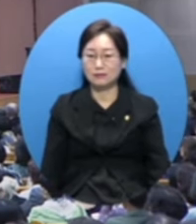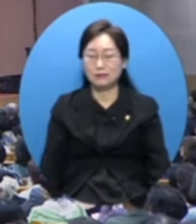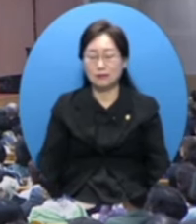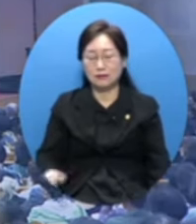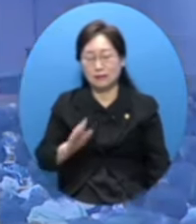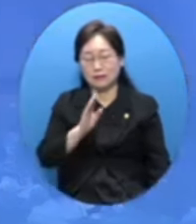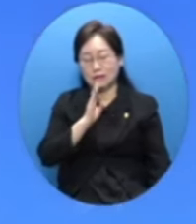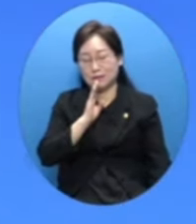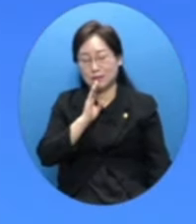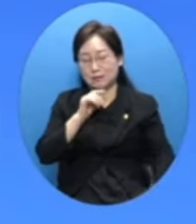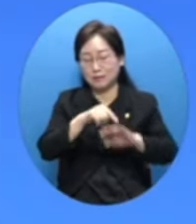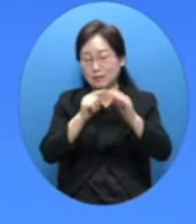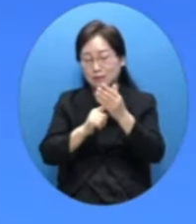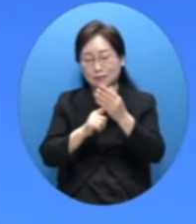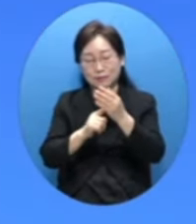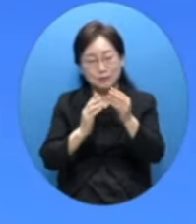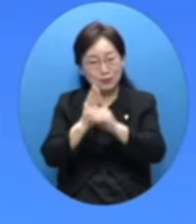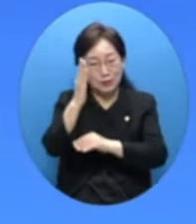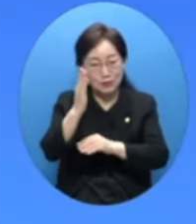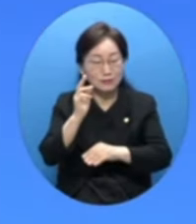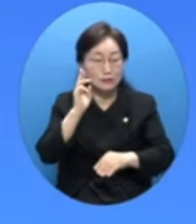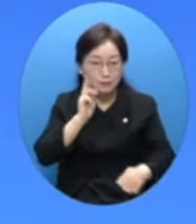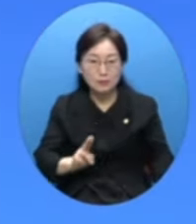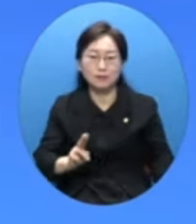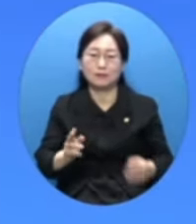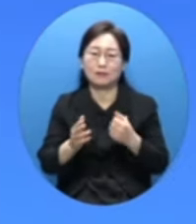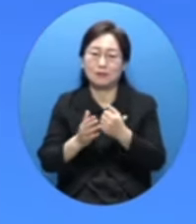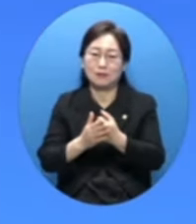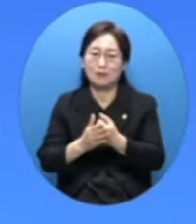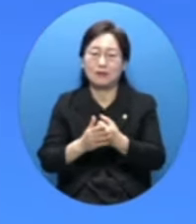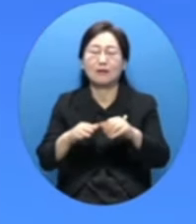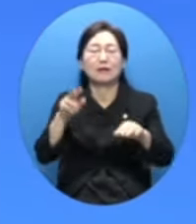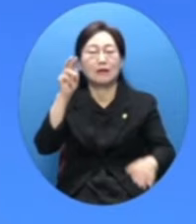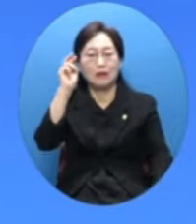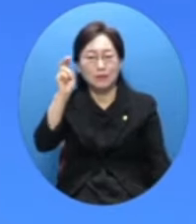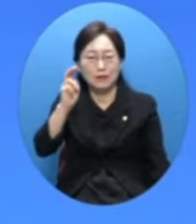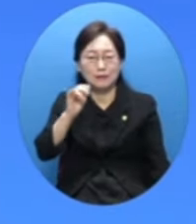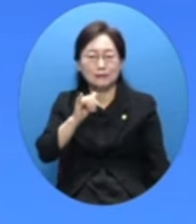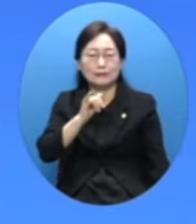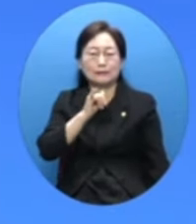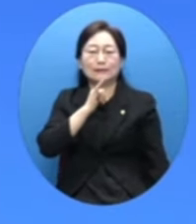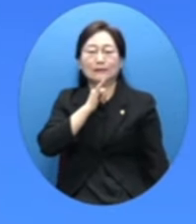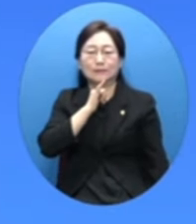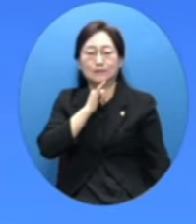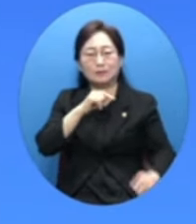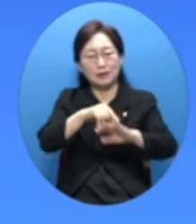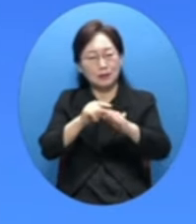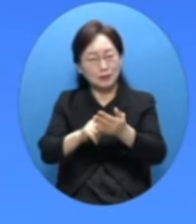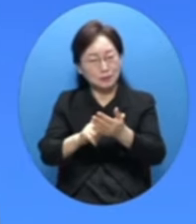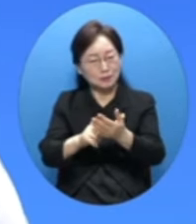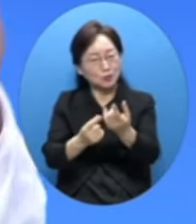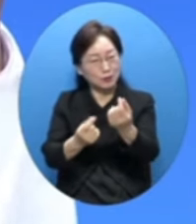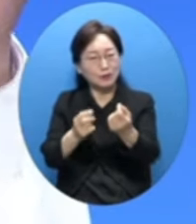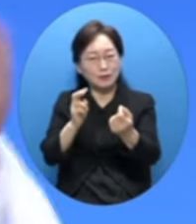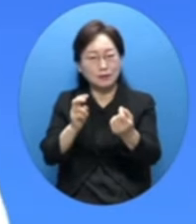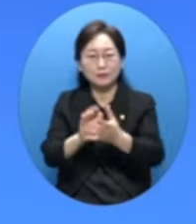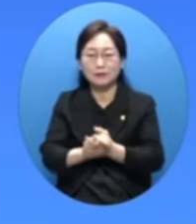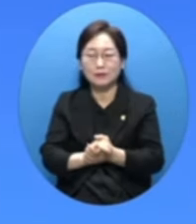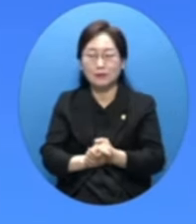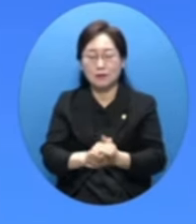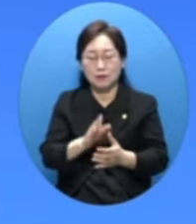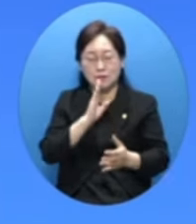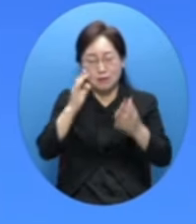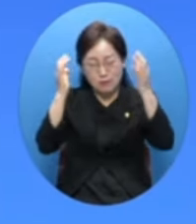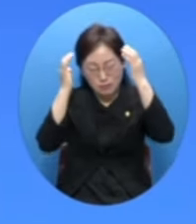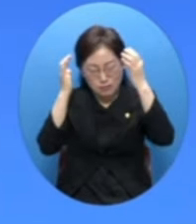극단적인 절망적인 상황에 처해서 아마 자살하는 사람들의 마음이 이와 같을 것입니다. 얼마나